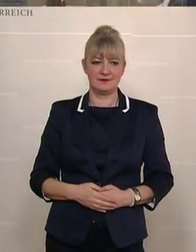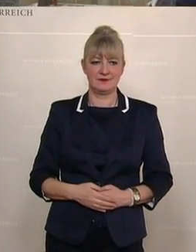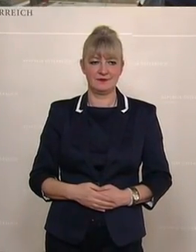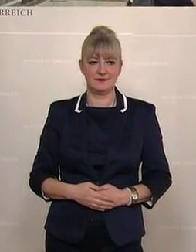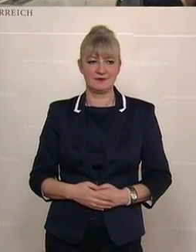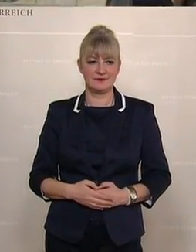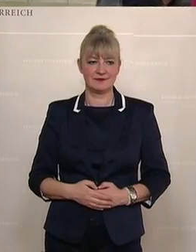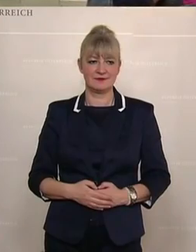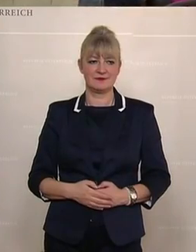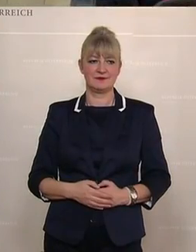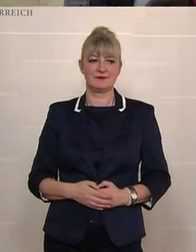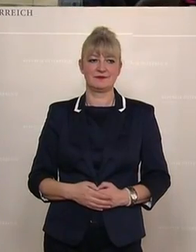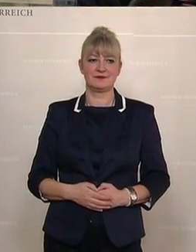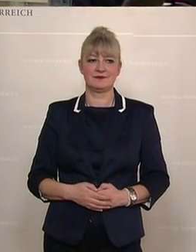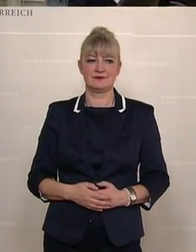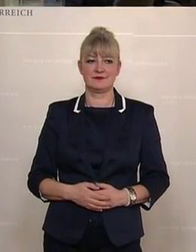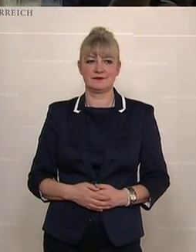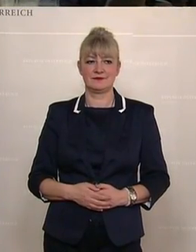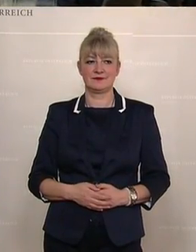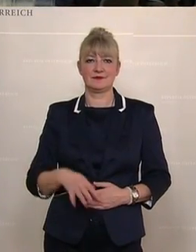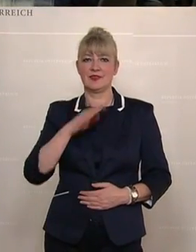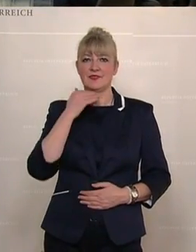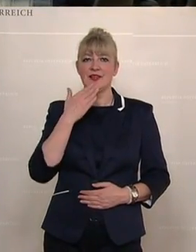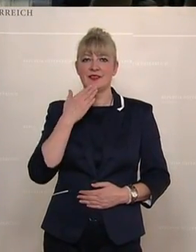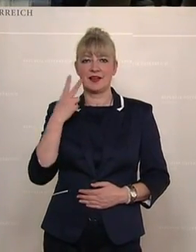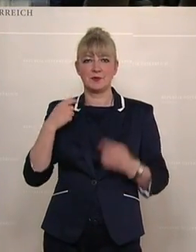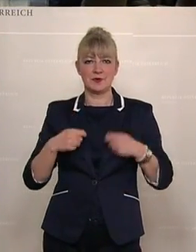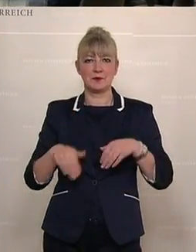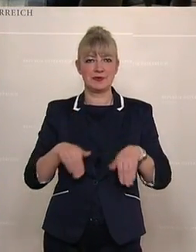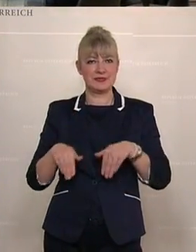dass sie die Löschung bzw. Nichtlöschung von Inhalten auf Basis des Gesetzes vornehmen.